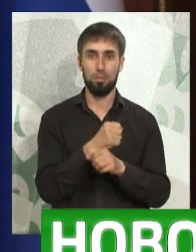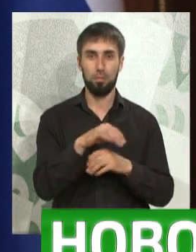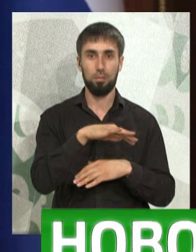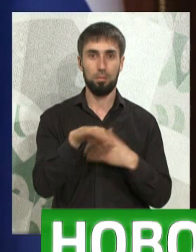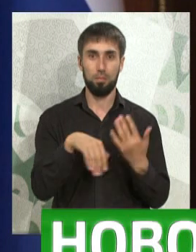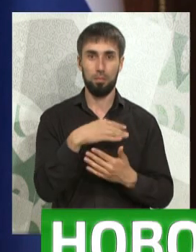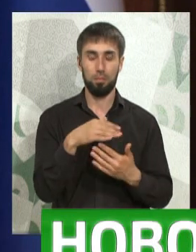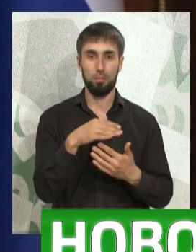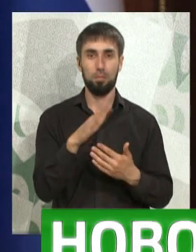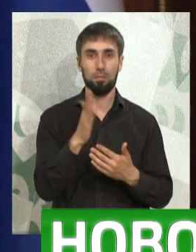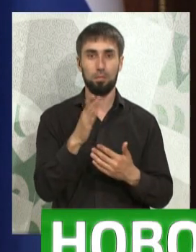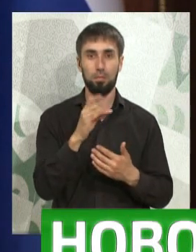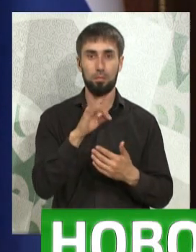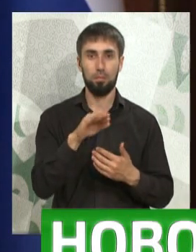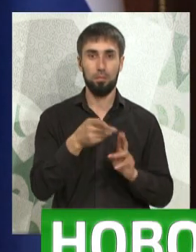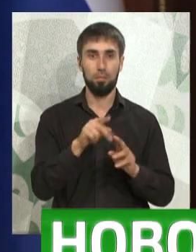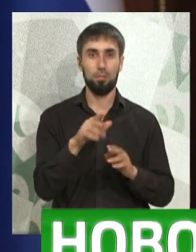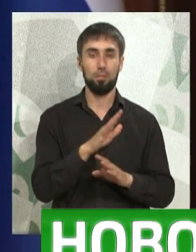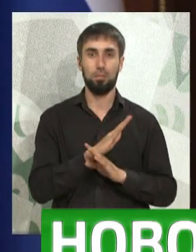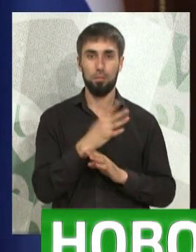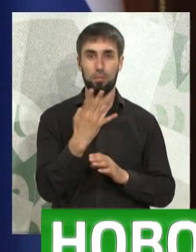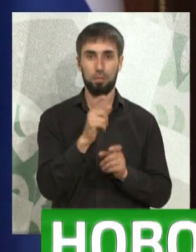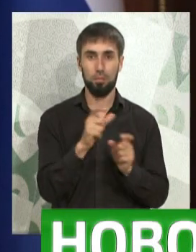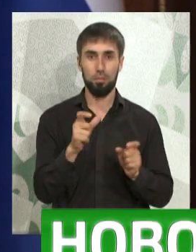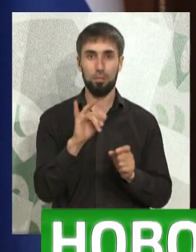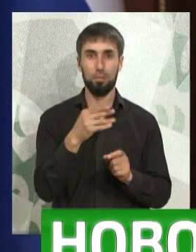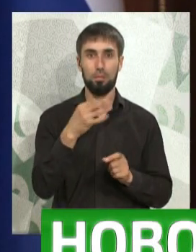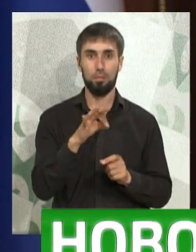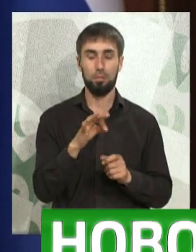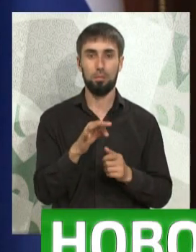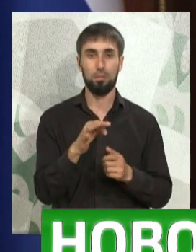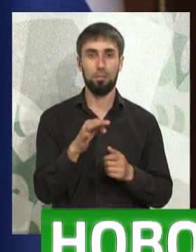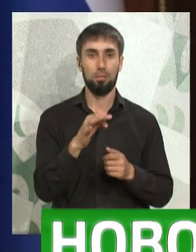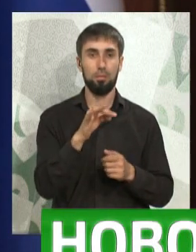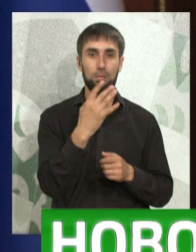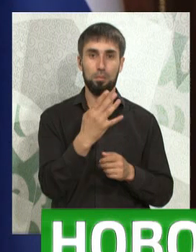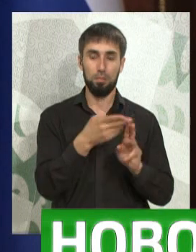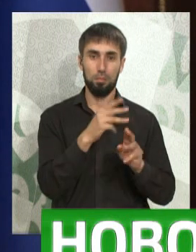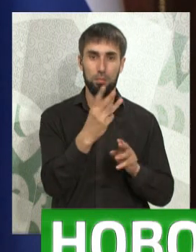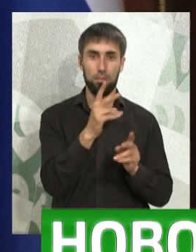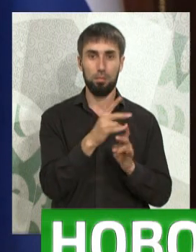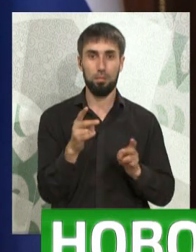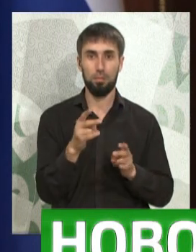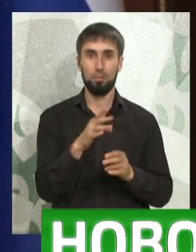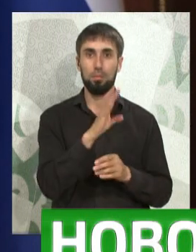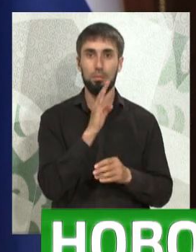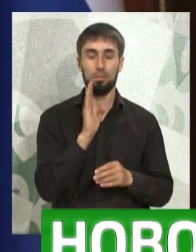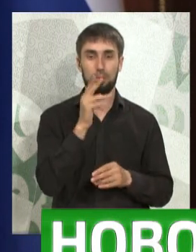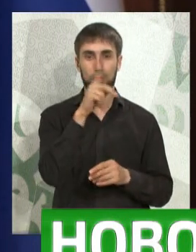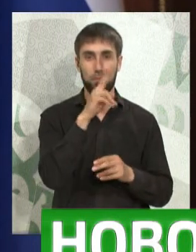Результаты чего погибло 4 человека и 2 получили ранения. Матери потеряли